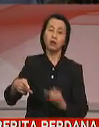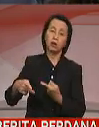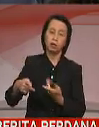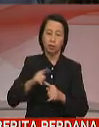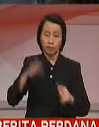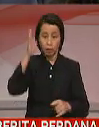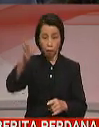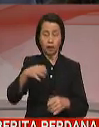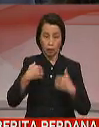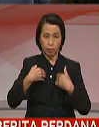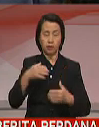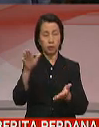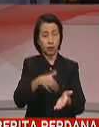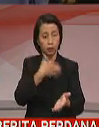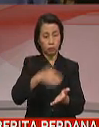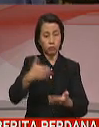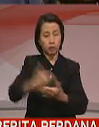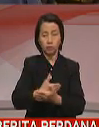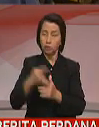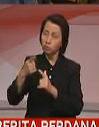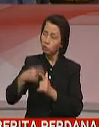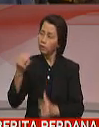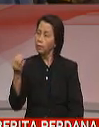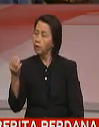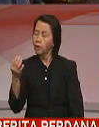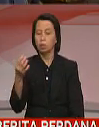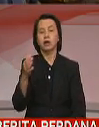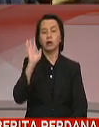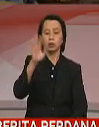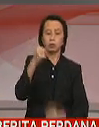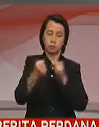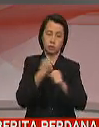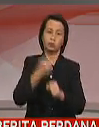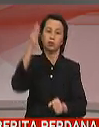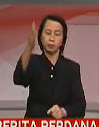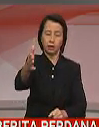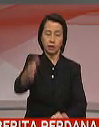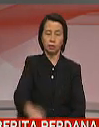Tapi kita akan keluar bulan berapa, Kak? Tahun depan.